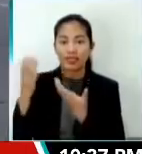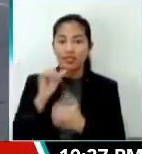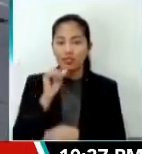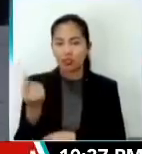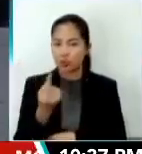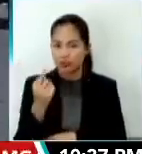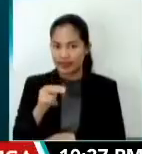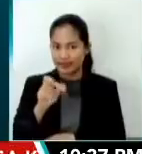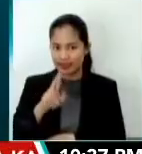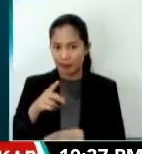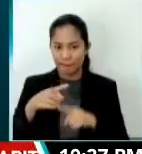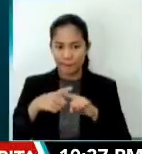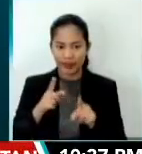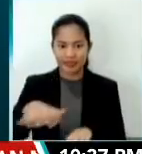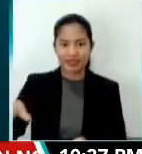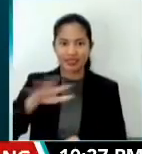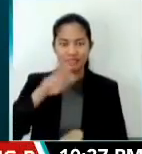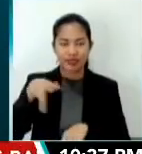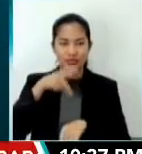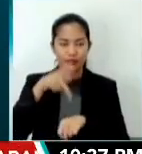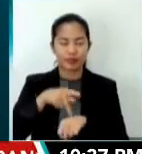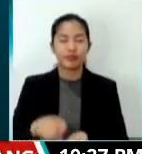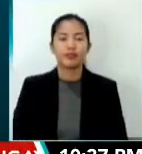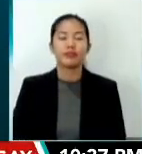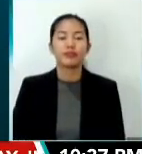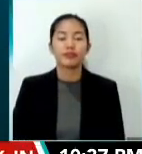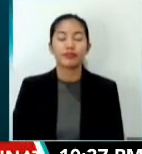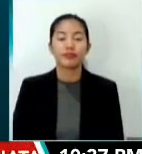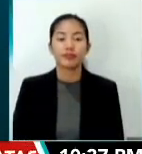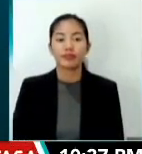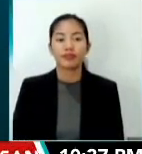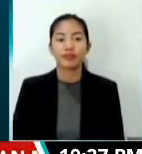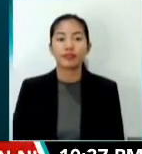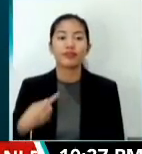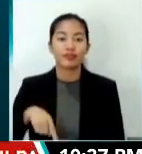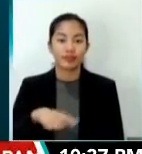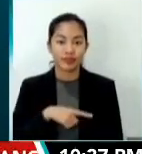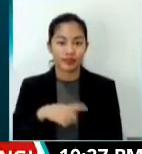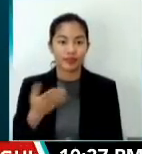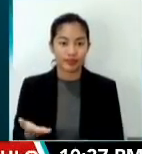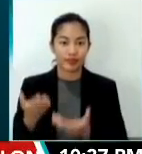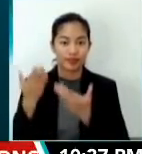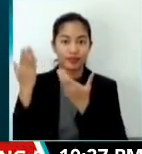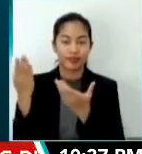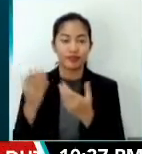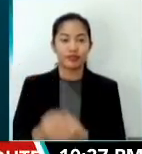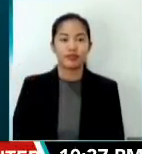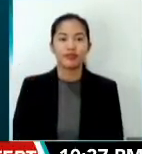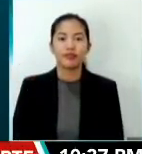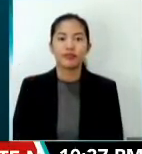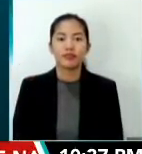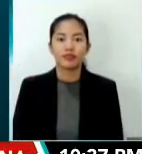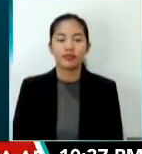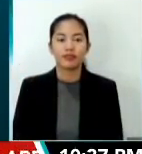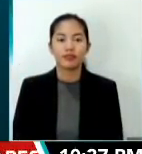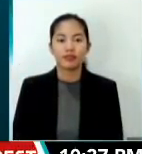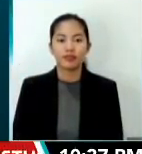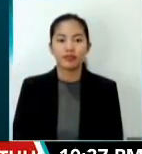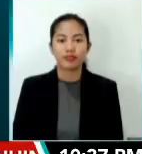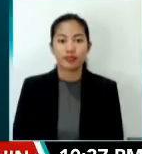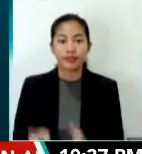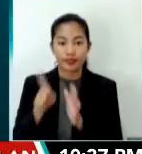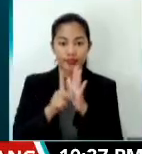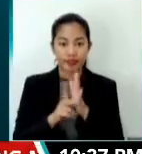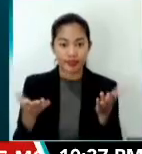hindi bakunado. We are recommending that this policy in NCR also be adopted by the